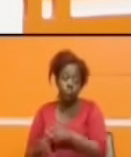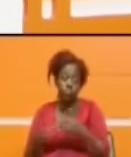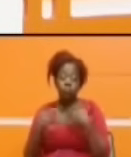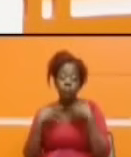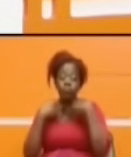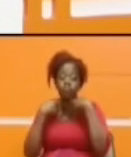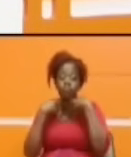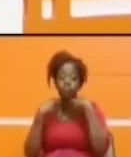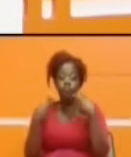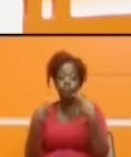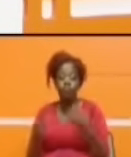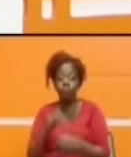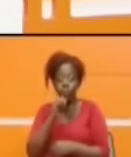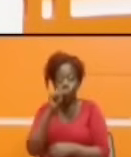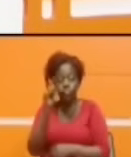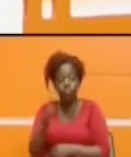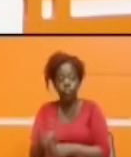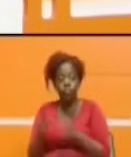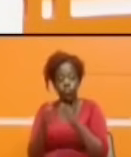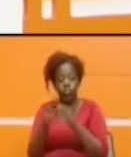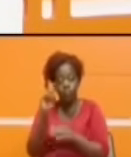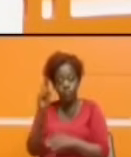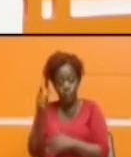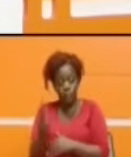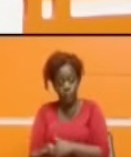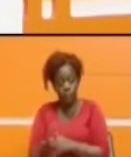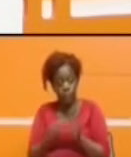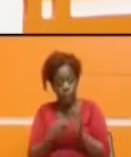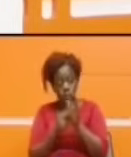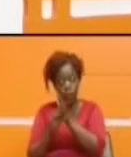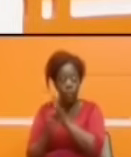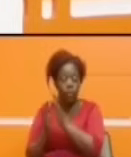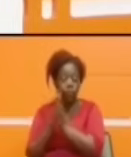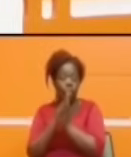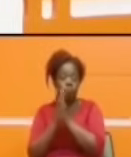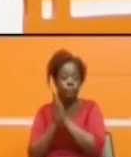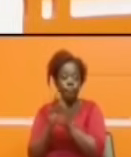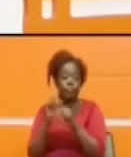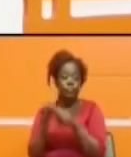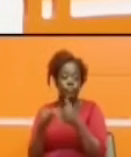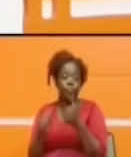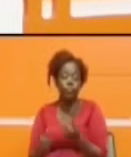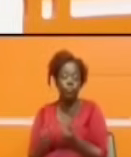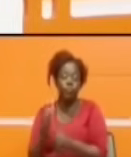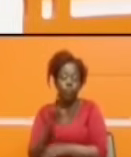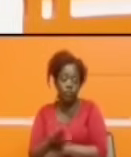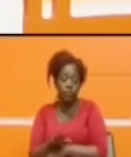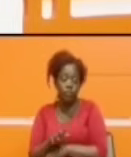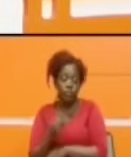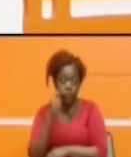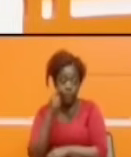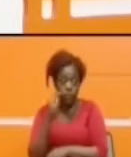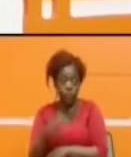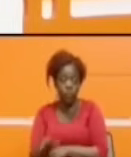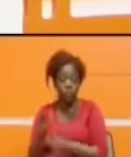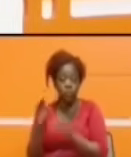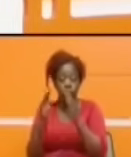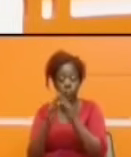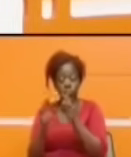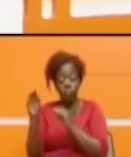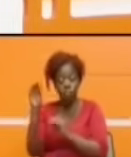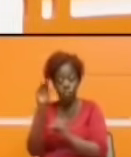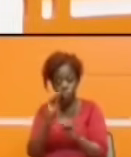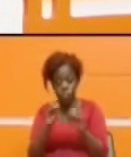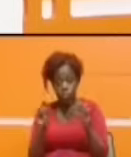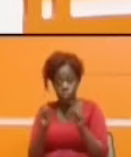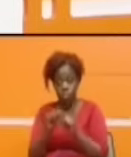waffe atuseeko mu maka gye twasookera okulaga emboozi ekwata ku bano. Asanze Kiyumba Munyale